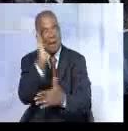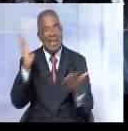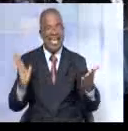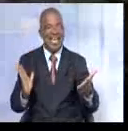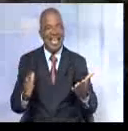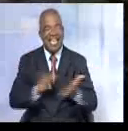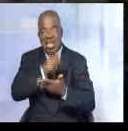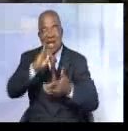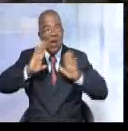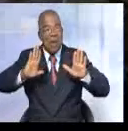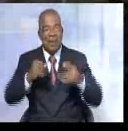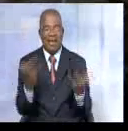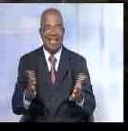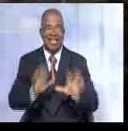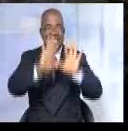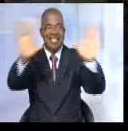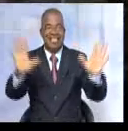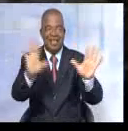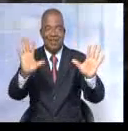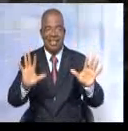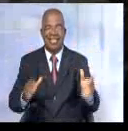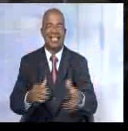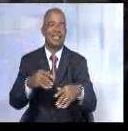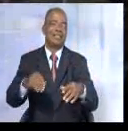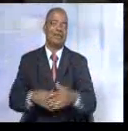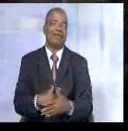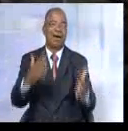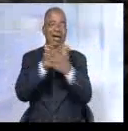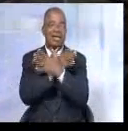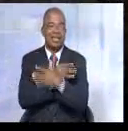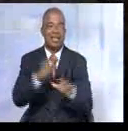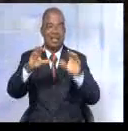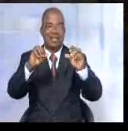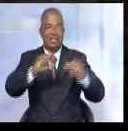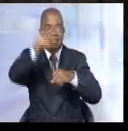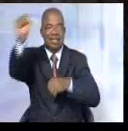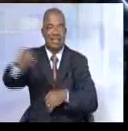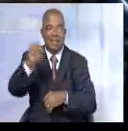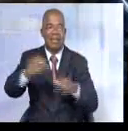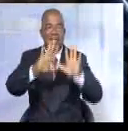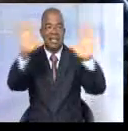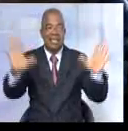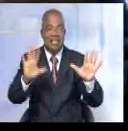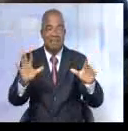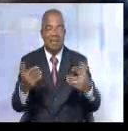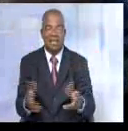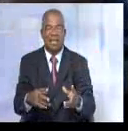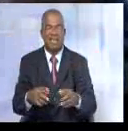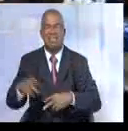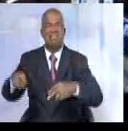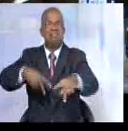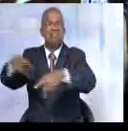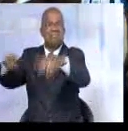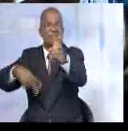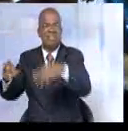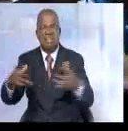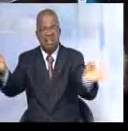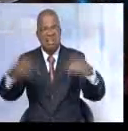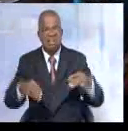journée. Samedi, dimanche, c'est la fin de la semaine, les gens voyagent, ça bouge un peu. On peut gagner 60